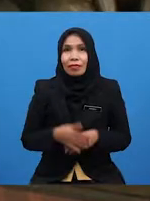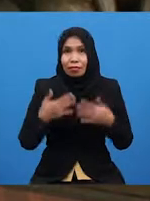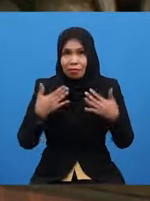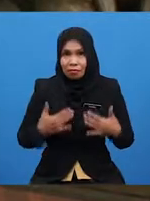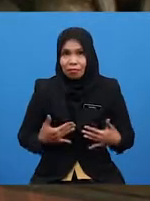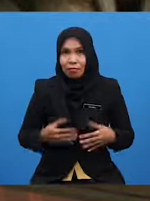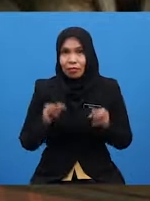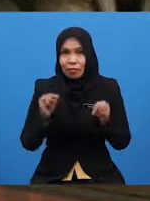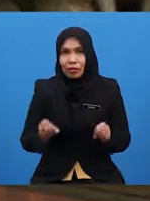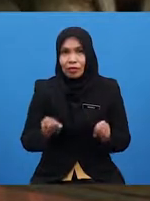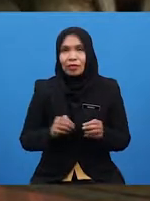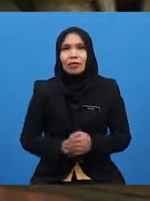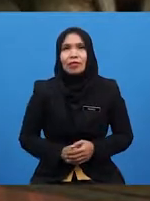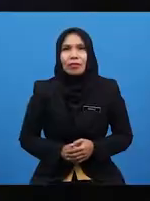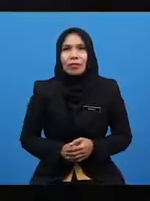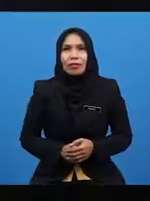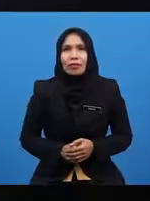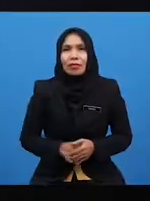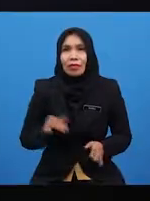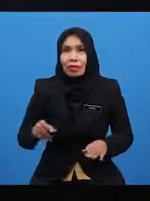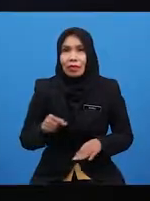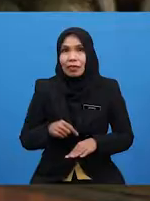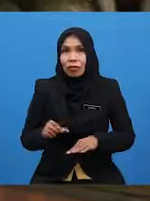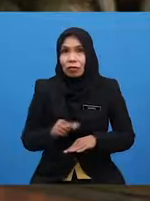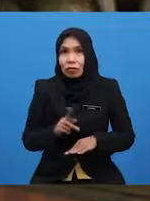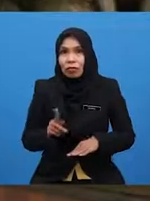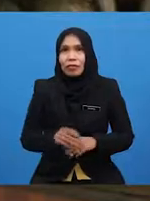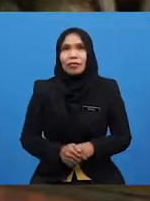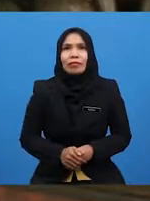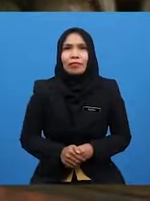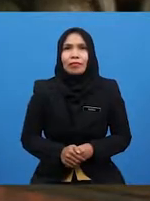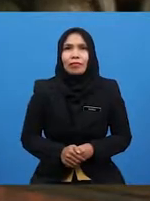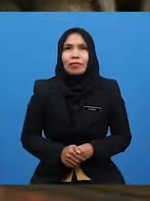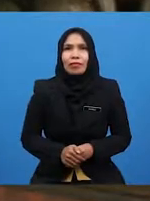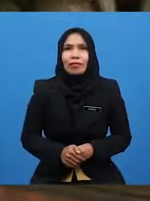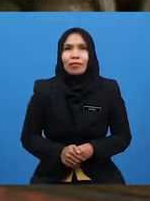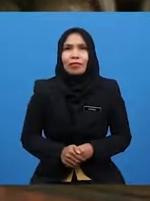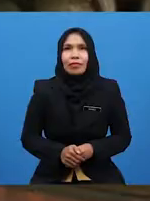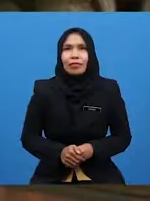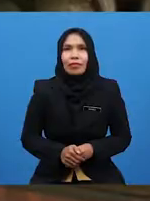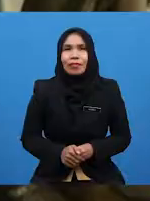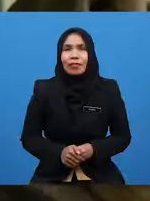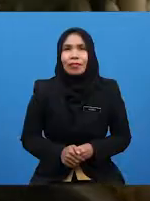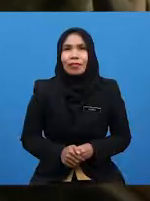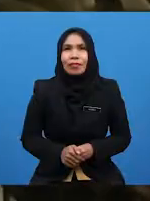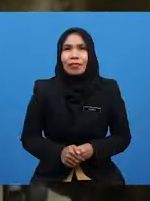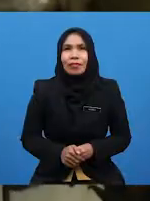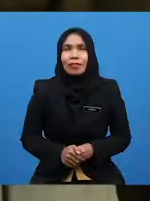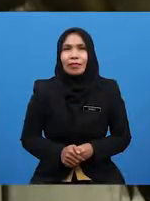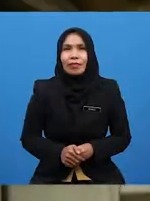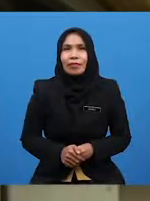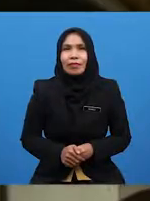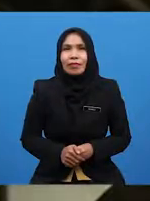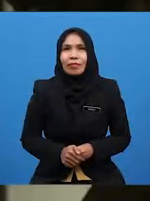saya gunakan ini adalah tubuh yang saya telah olah, yang mana saya gunakan bentuk